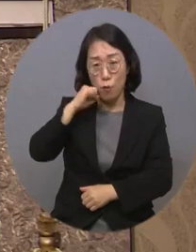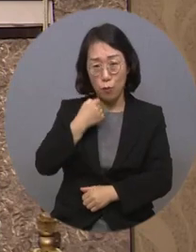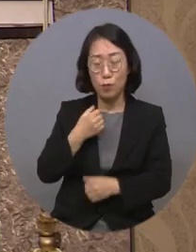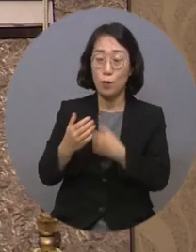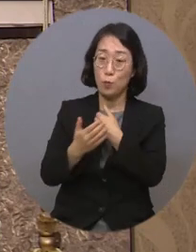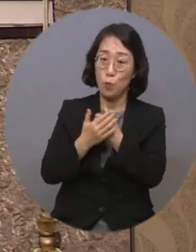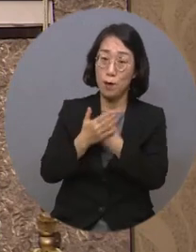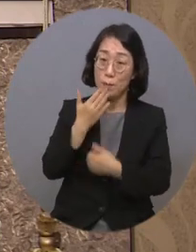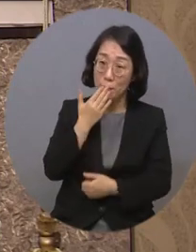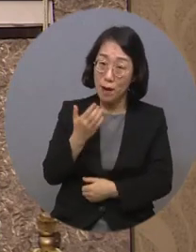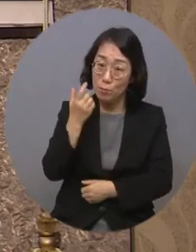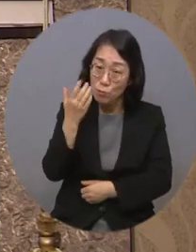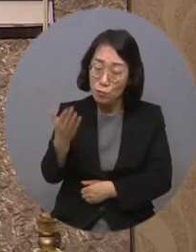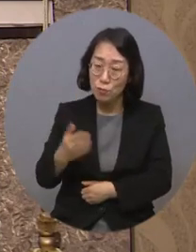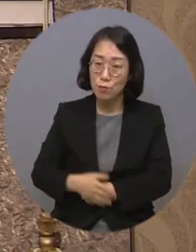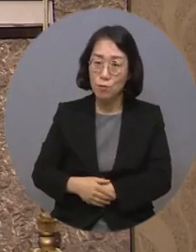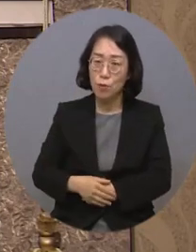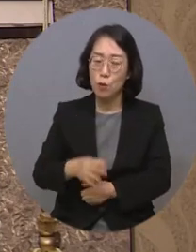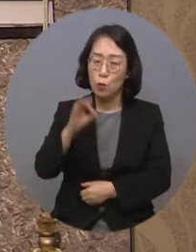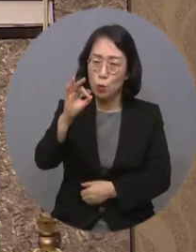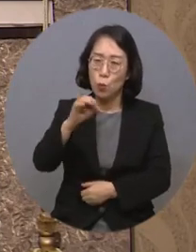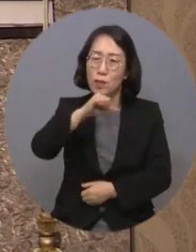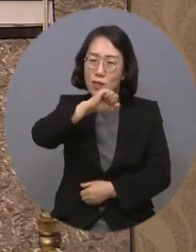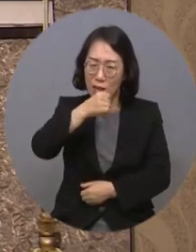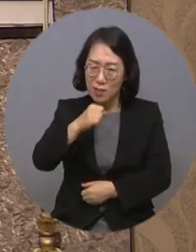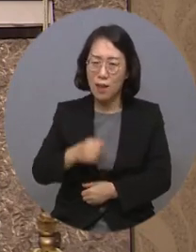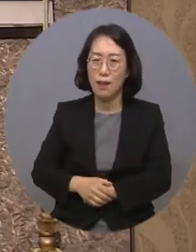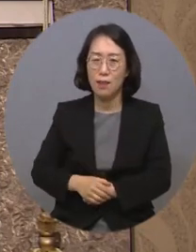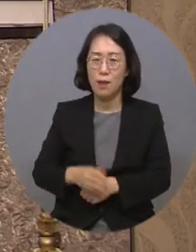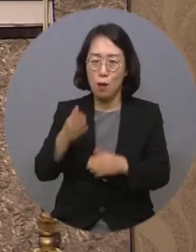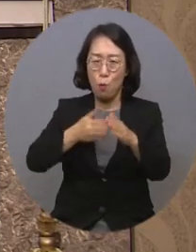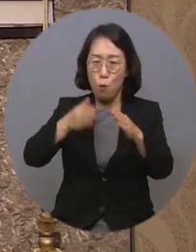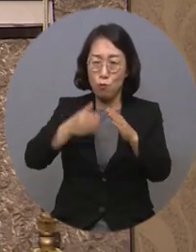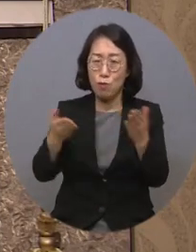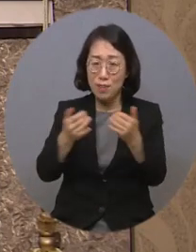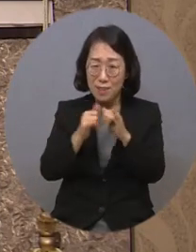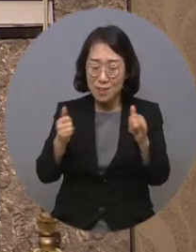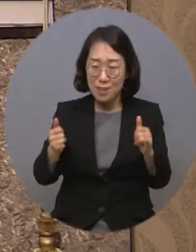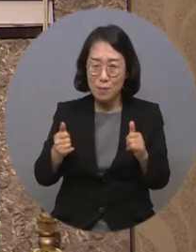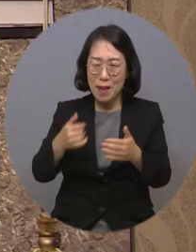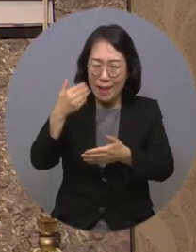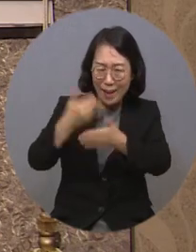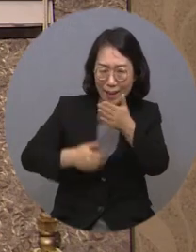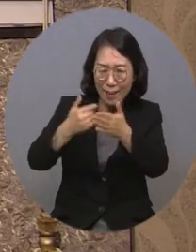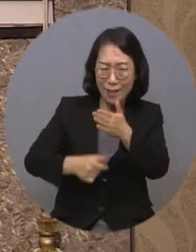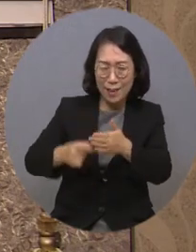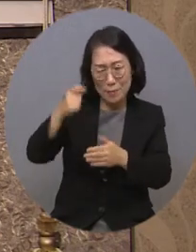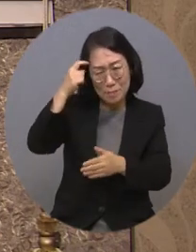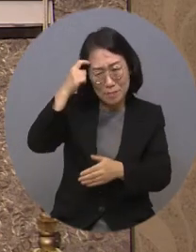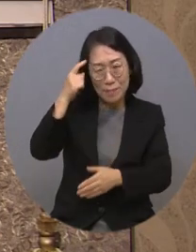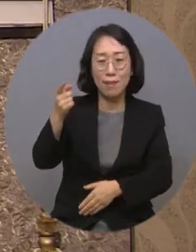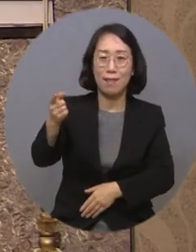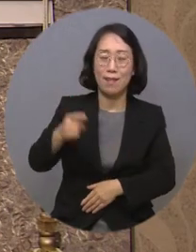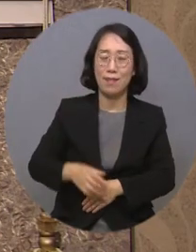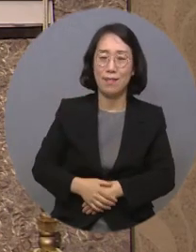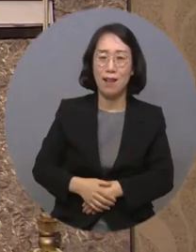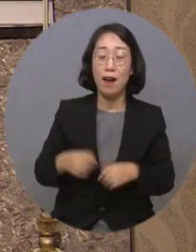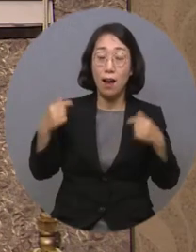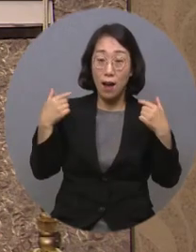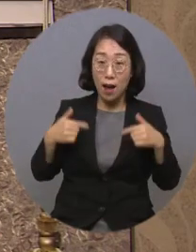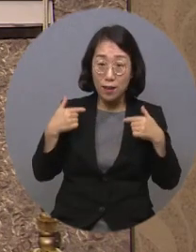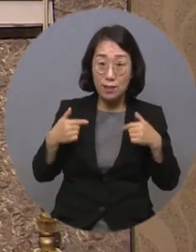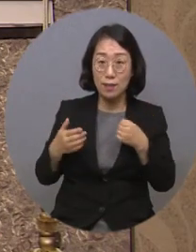도와달라. 좀 예산이라는 게 항상 공무원들은 깎으려고 그러고 안 주려고 하잖아요. 그래서 저희가 이제 늘 그래왔기